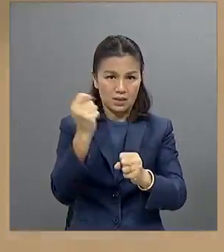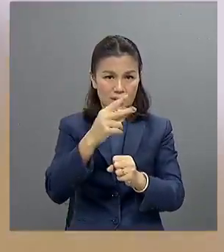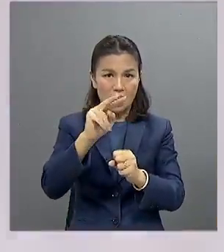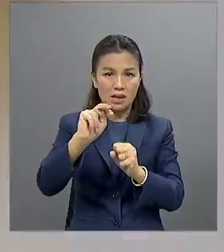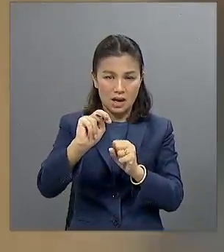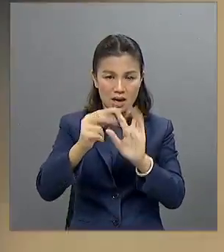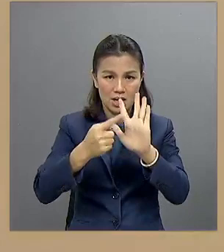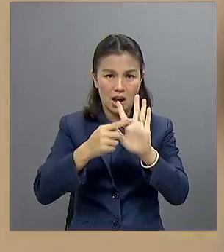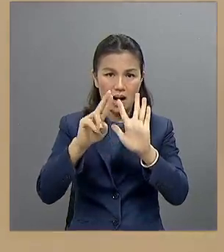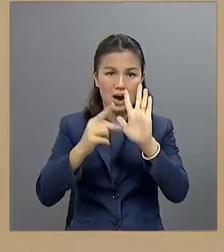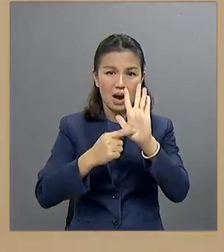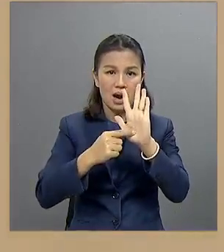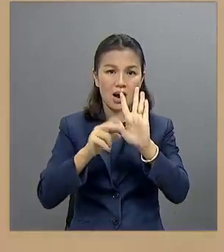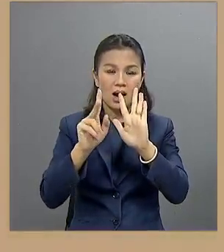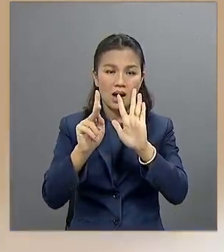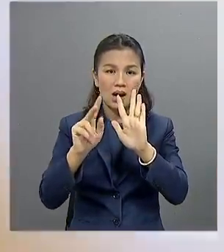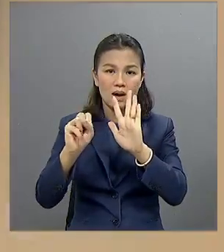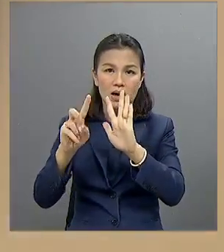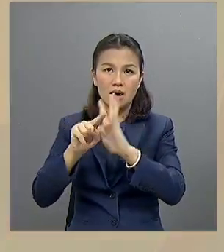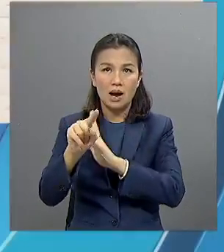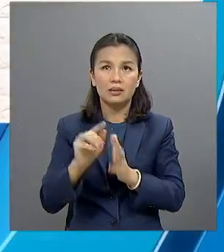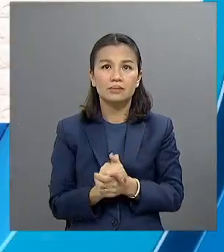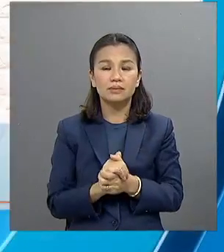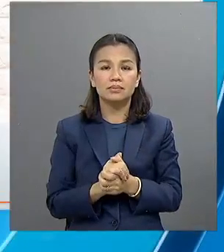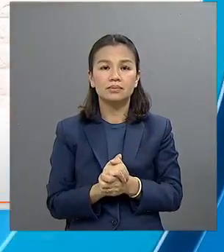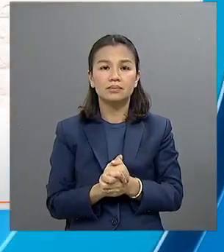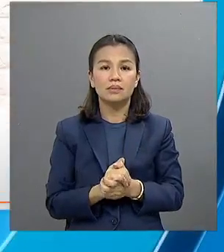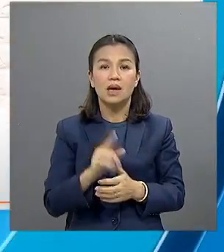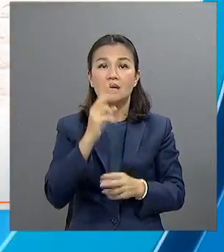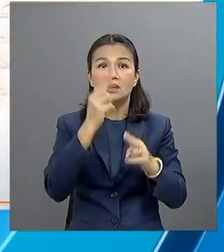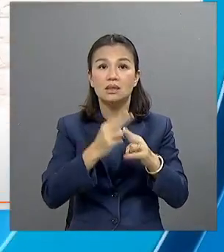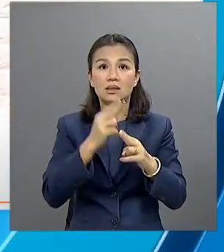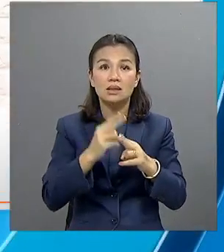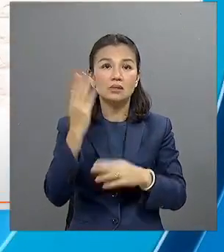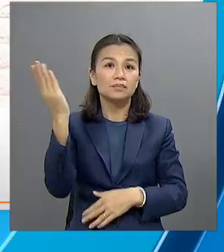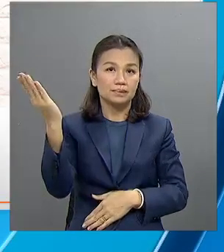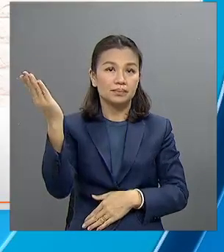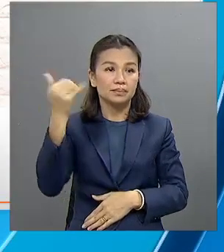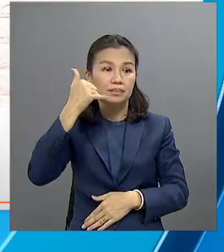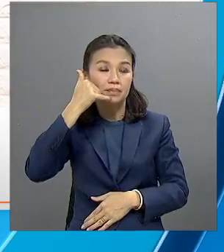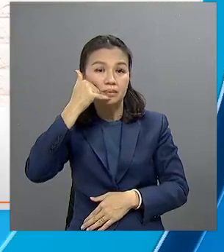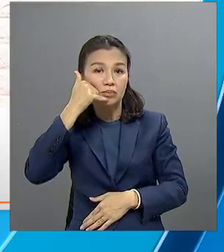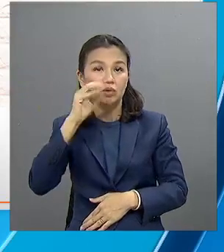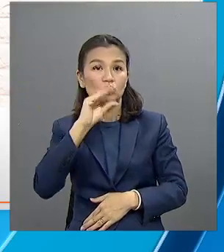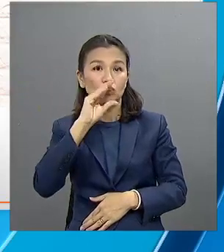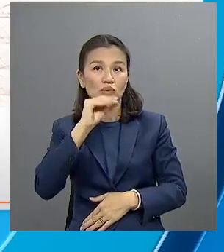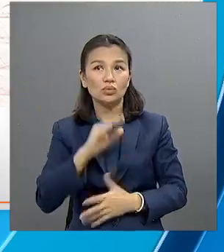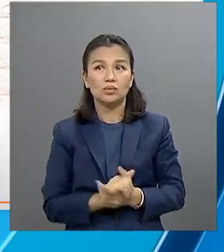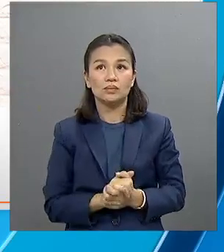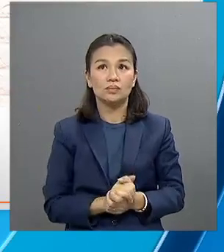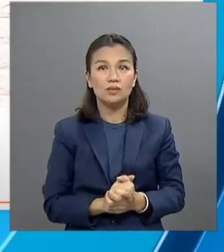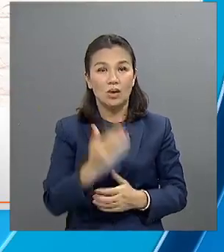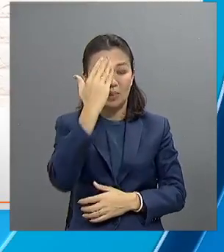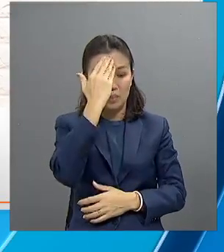ณสุรัตน์หนุ่ยป้อมค่ะคุณสุรัตน์คะสวัสดีค่ะ สวัสดีครับคุณปิยชา